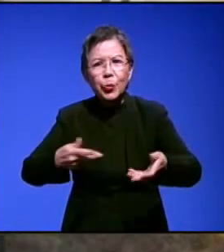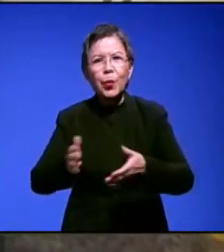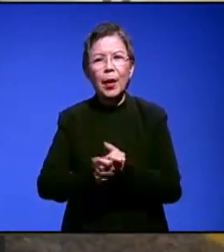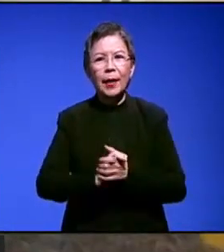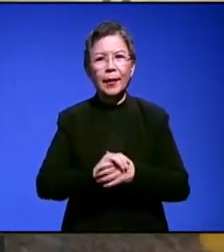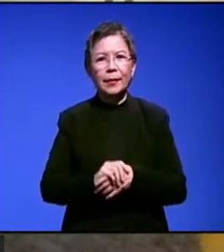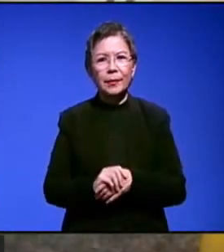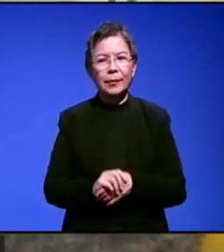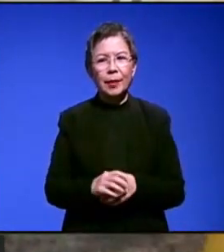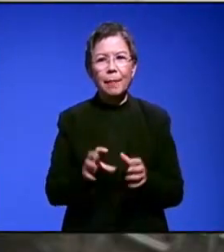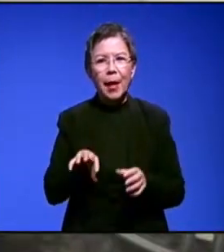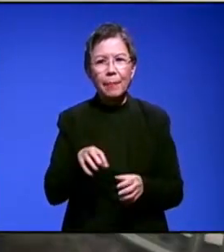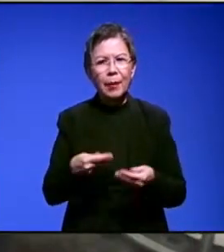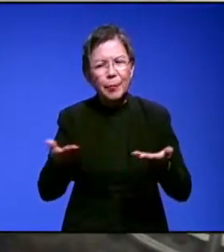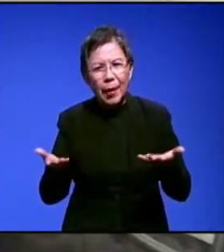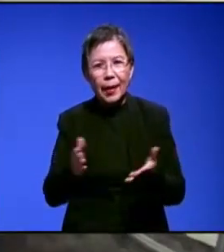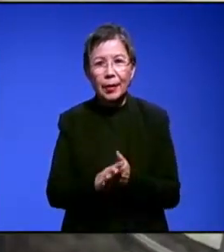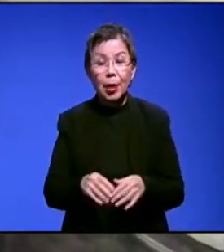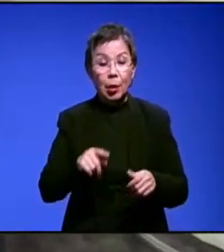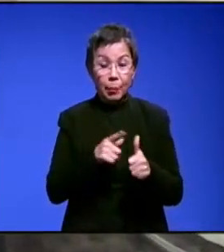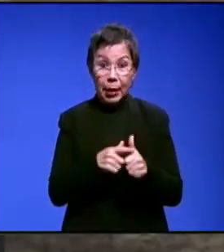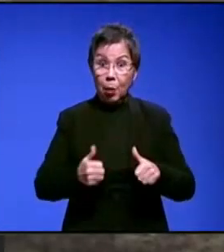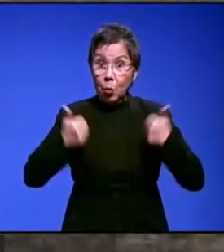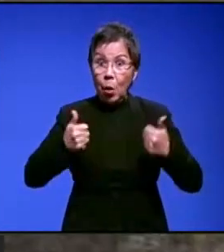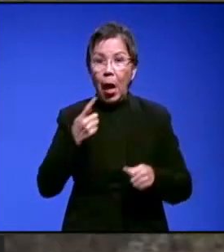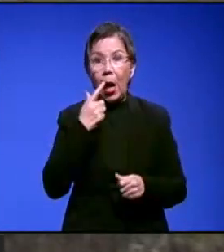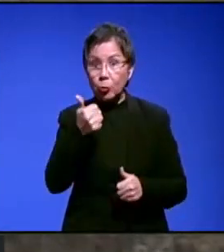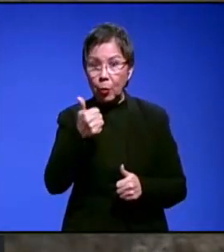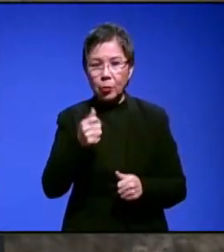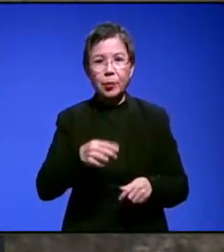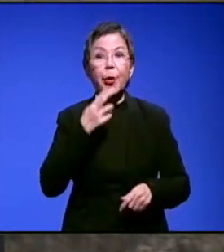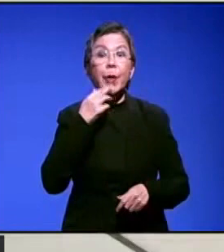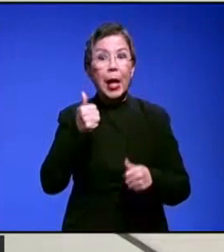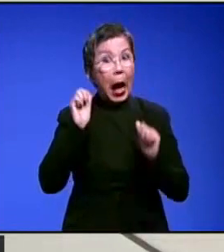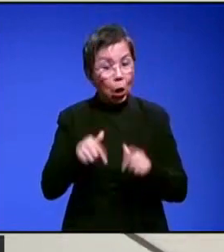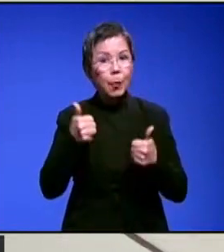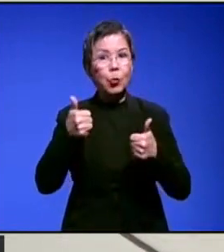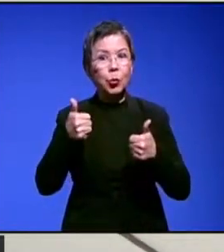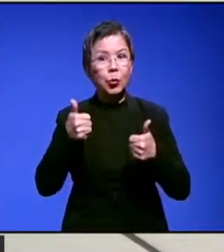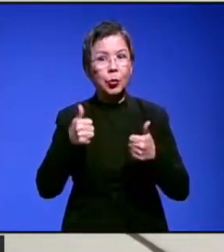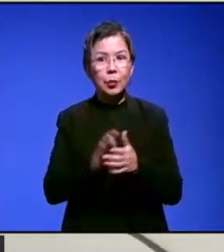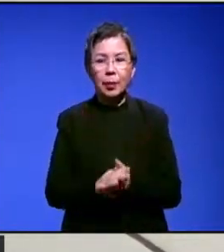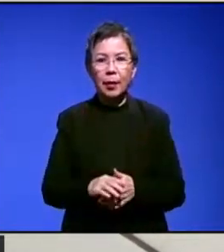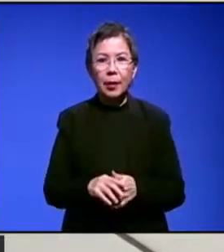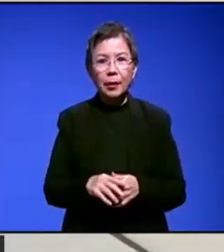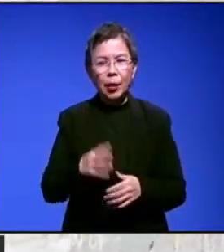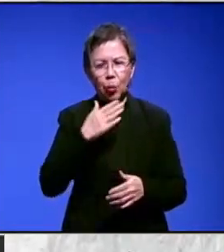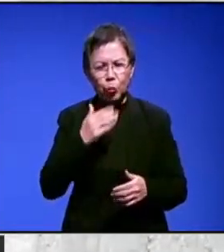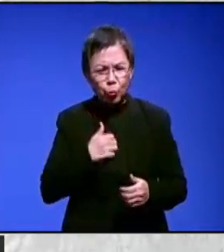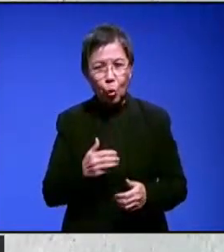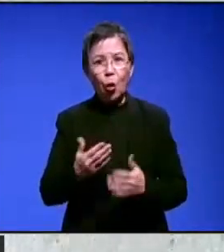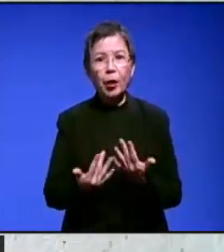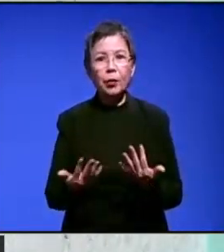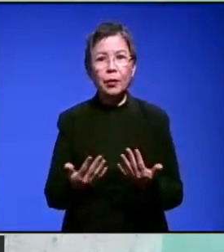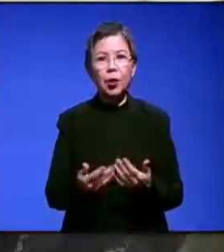dan memasarkan produknya. Selain kualitas rasa dan kemasan, produk yang dijual juga harus benar-benar yang dibutuhkan,